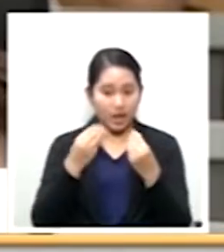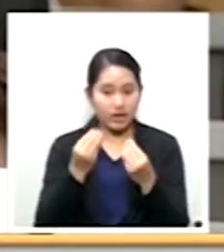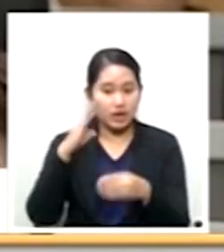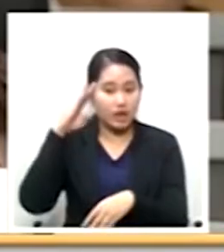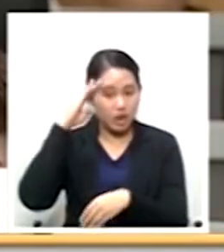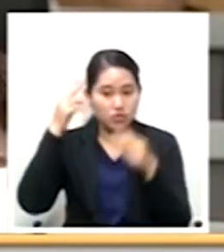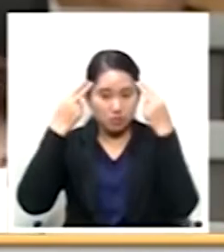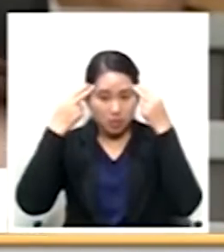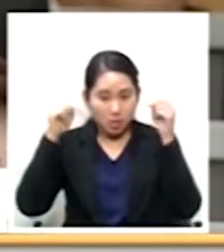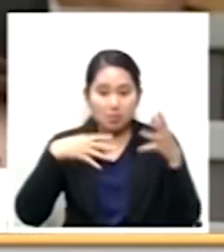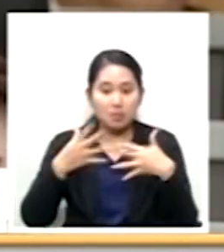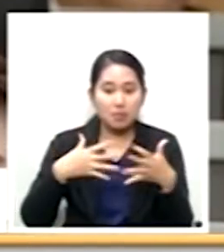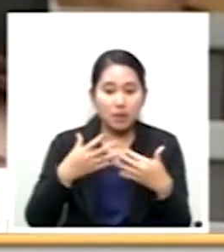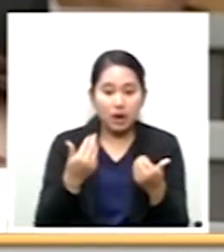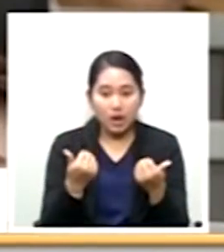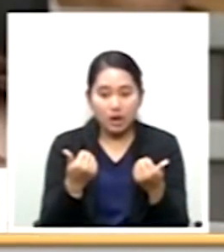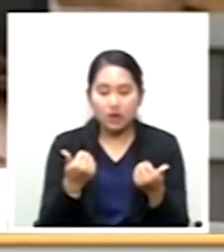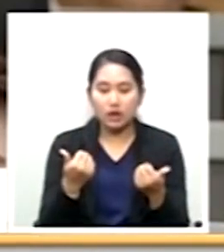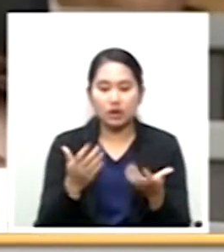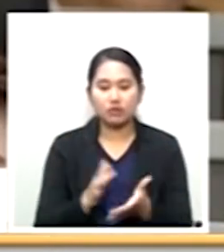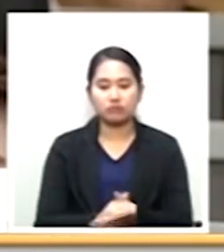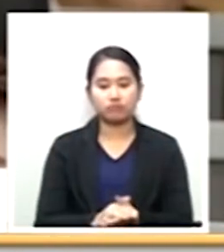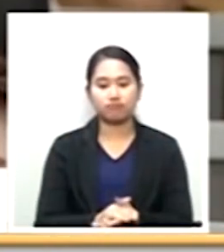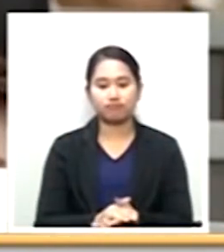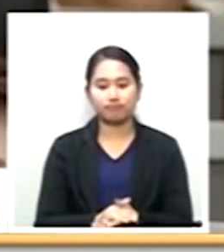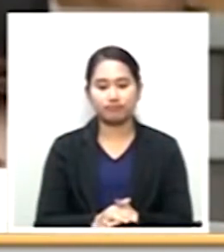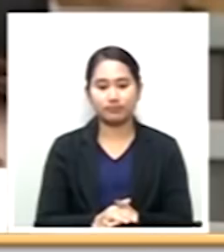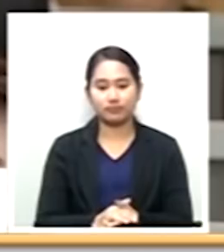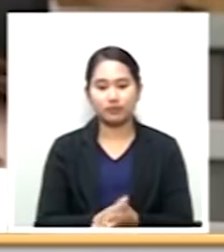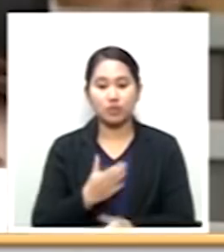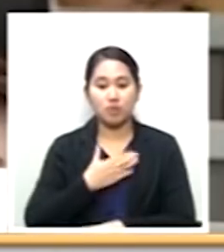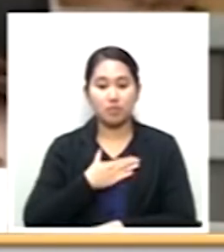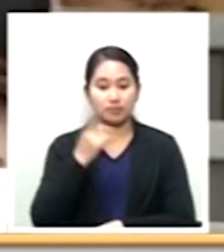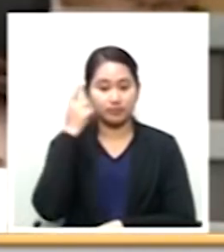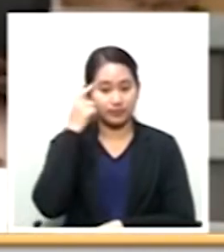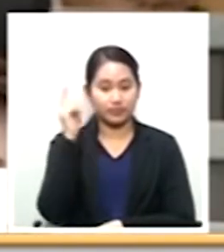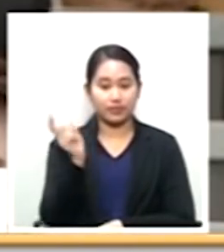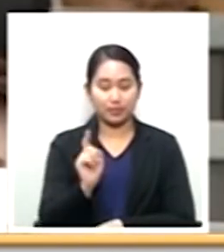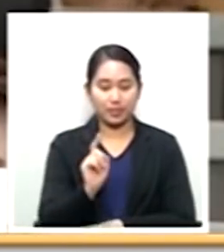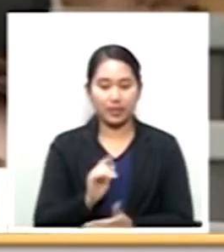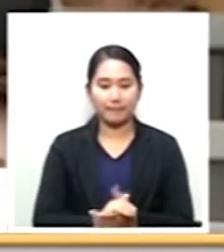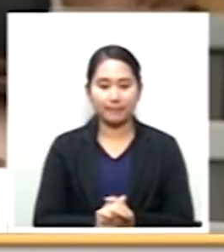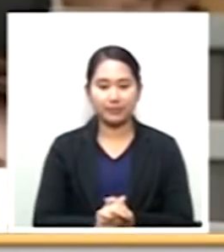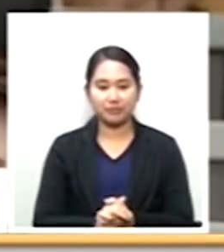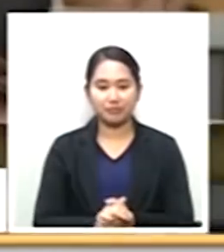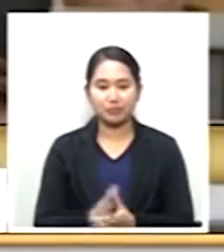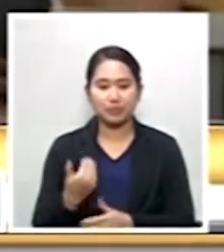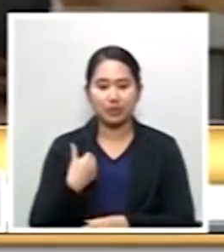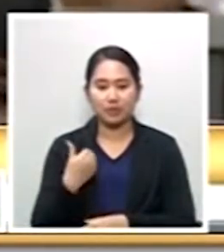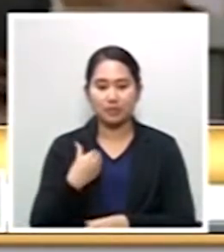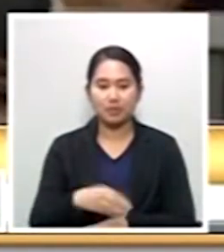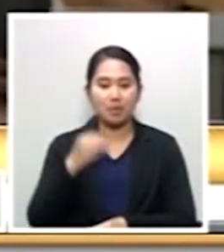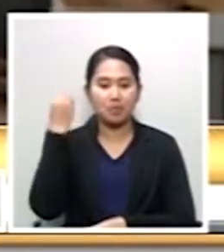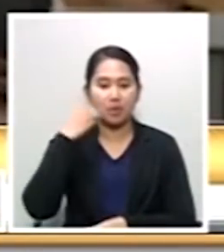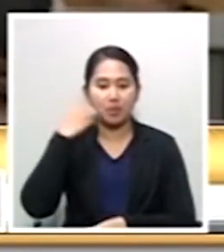ข้อยกเว้นของรัฐธรรมนูญฉบับนี้อีกต่อไปอย่างนั้นหรือครับผมคิดว่าปรากฏการณ์ที่เกิดขึ้นติดกันหลายเรื่องดัง